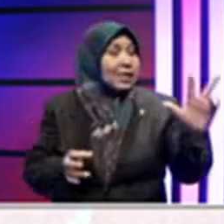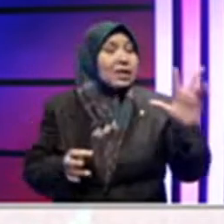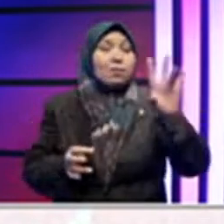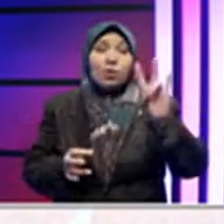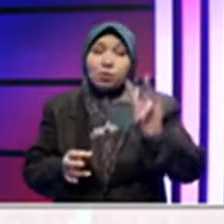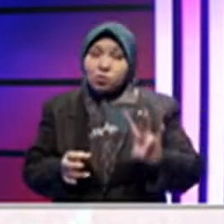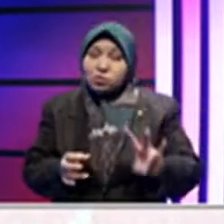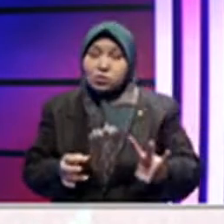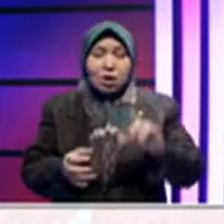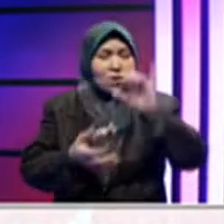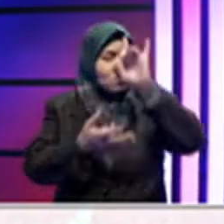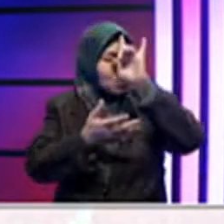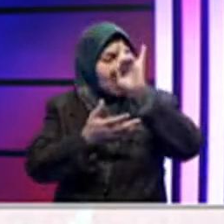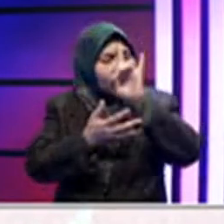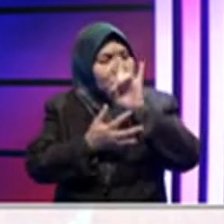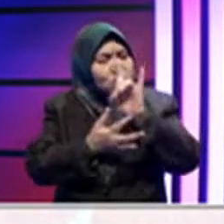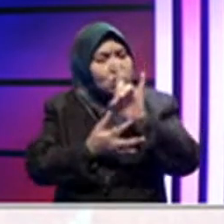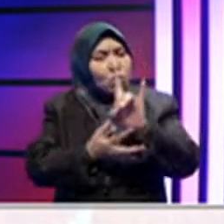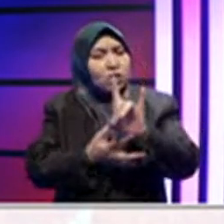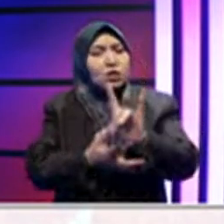antaranya audzubillahiminasyaitonirojim